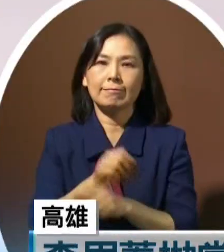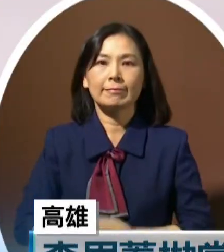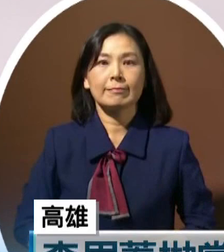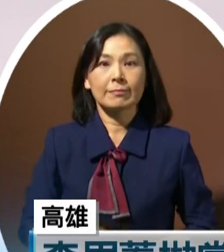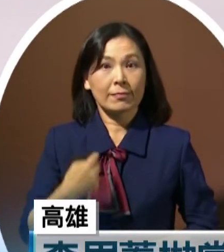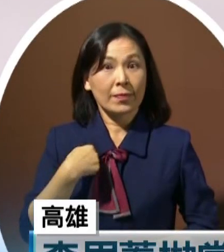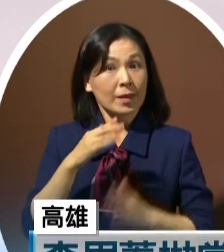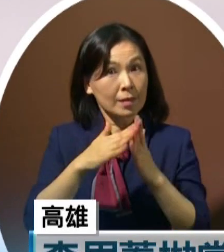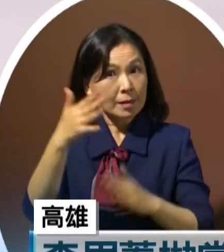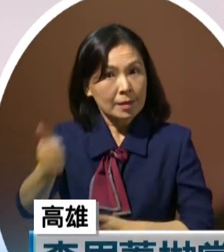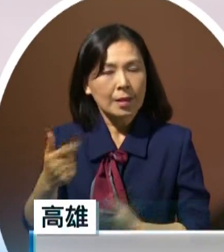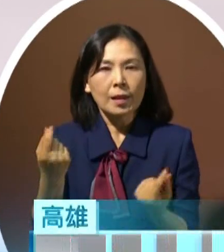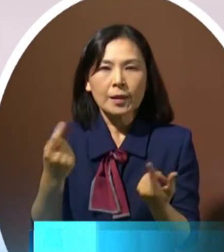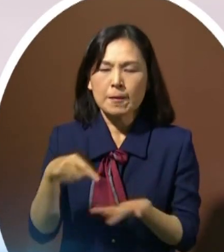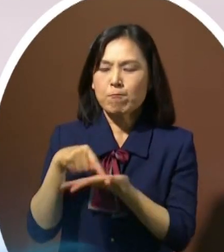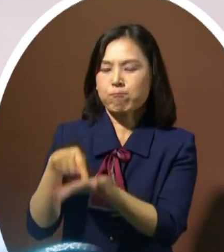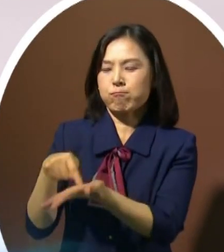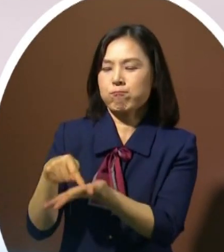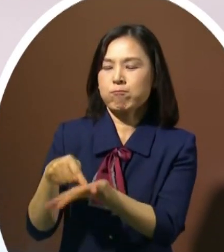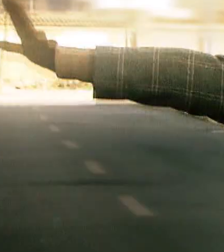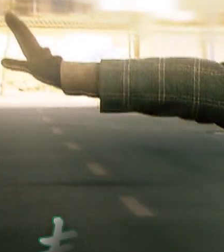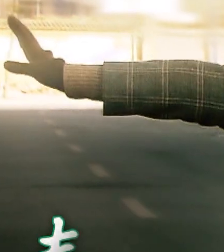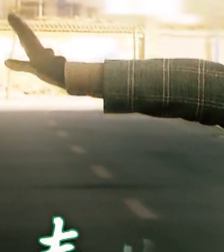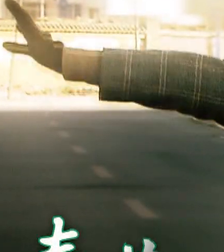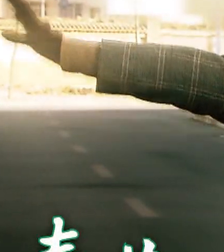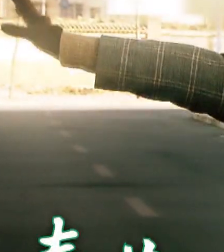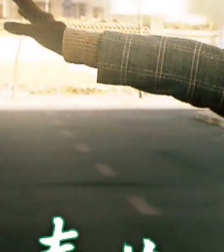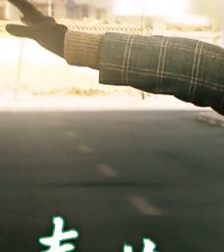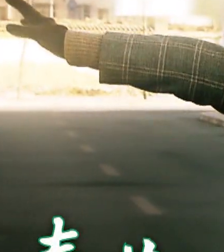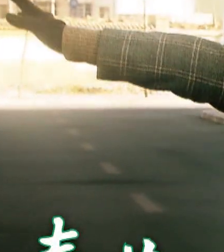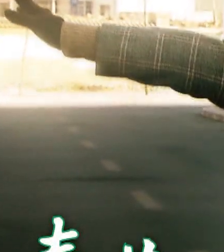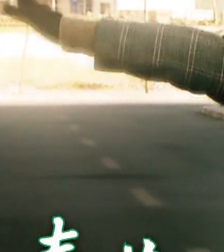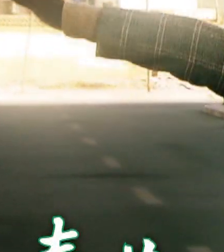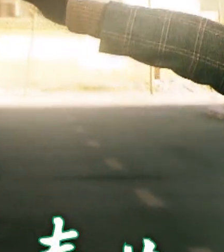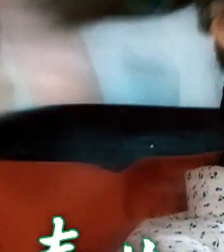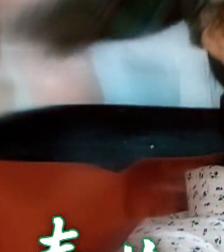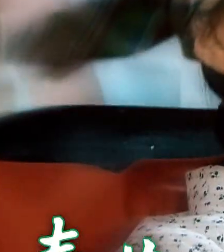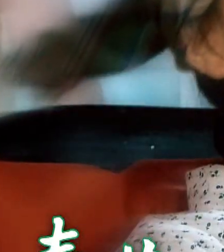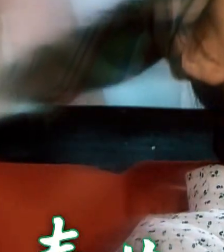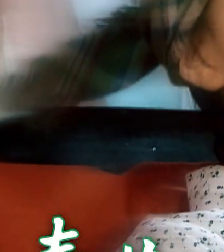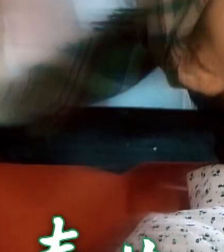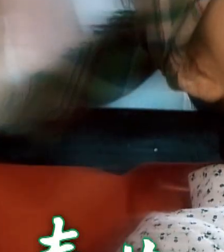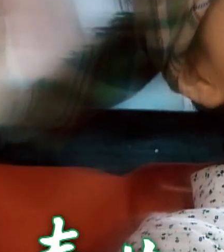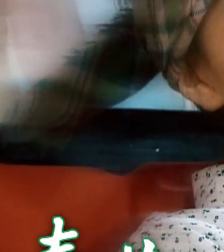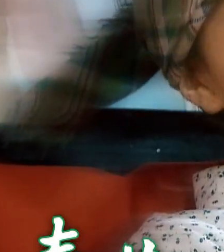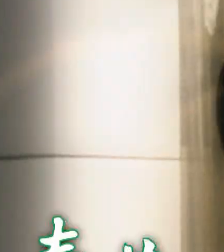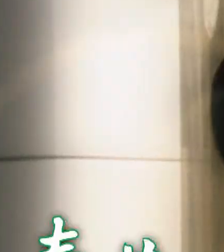候选人打分数。记者综合报道。 从前没有我和你。